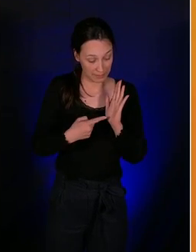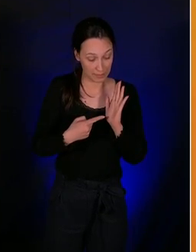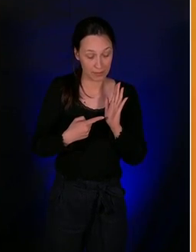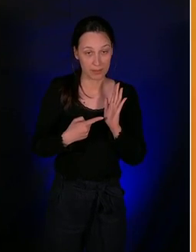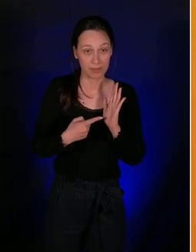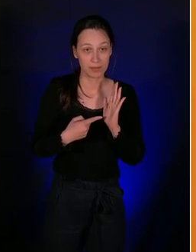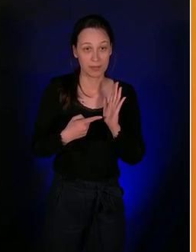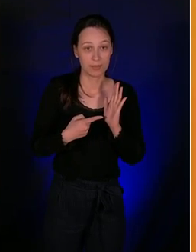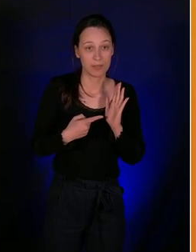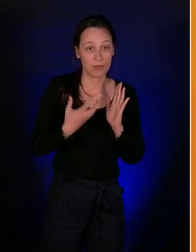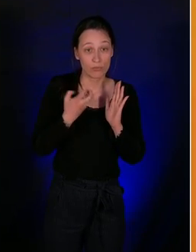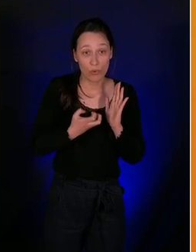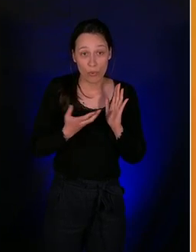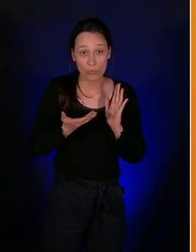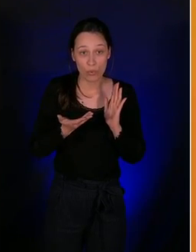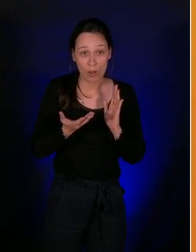un départ à taux plein